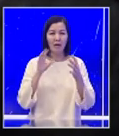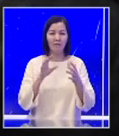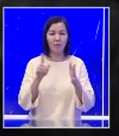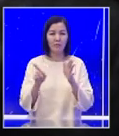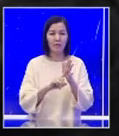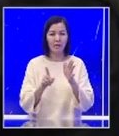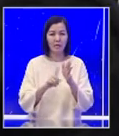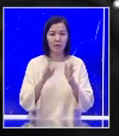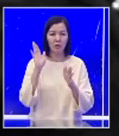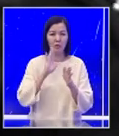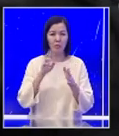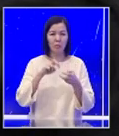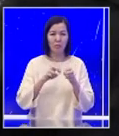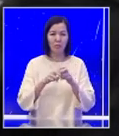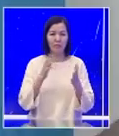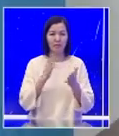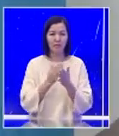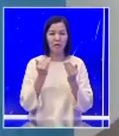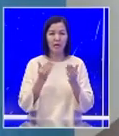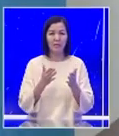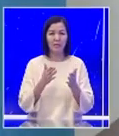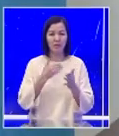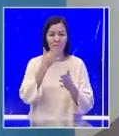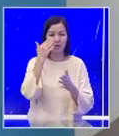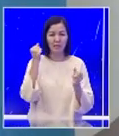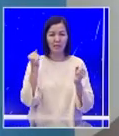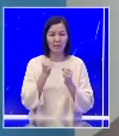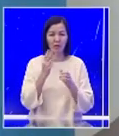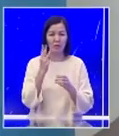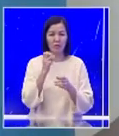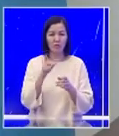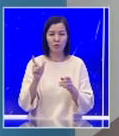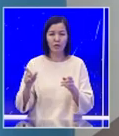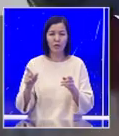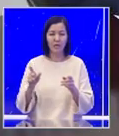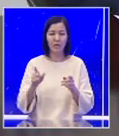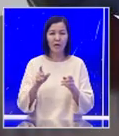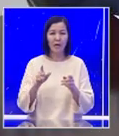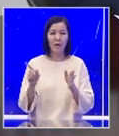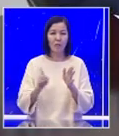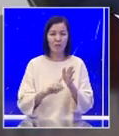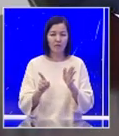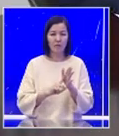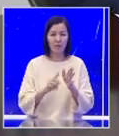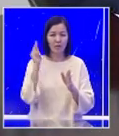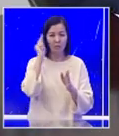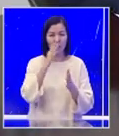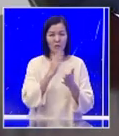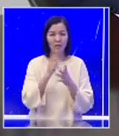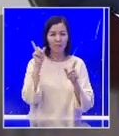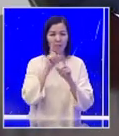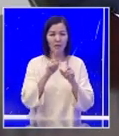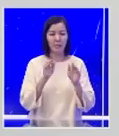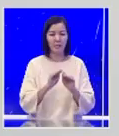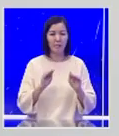мен ауыз су болып отыр. Қазіргі күні қысы жазы ауылда 300-ден аса оқушы тасымалданып оқиды. Жағдайға байланысты мектеп,